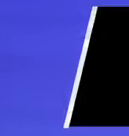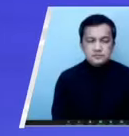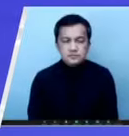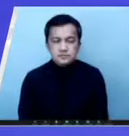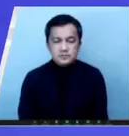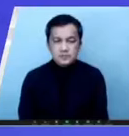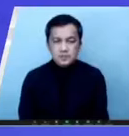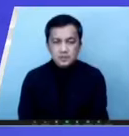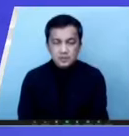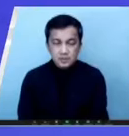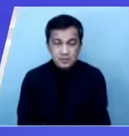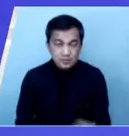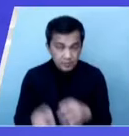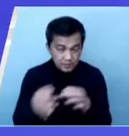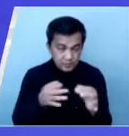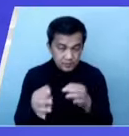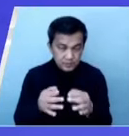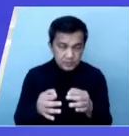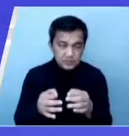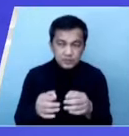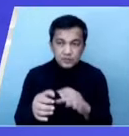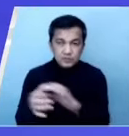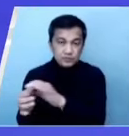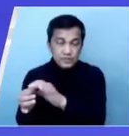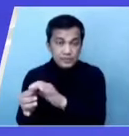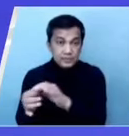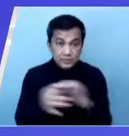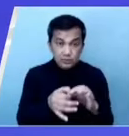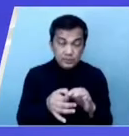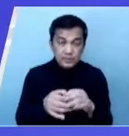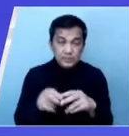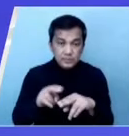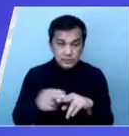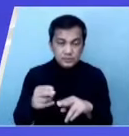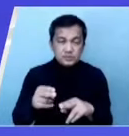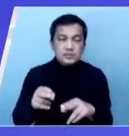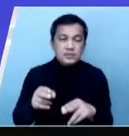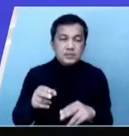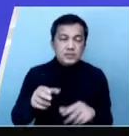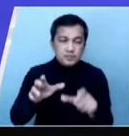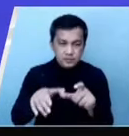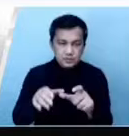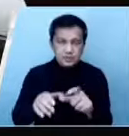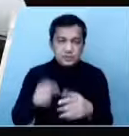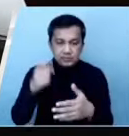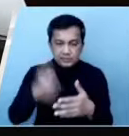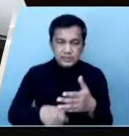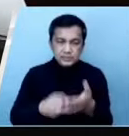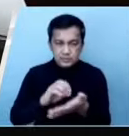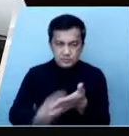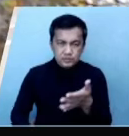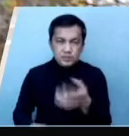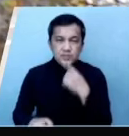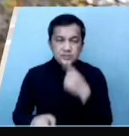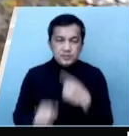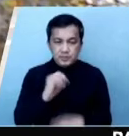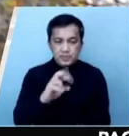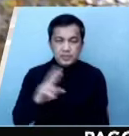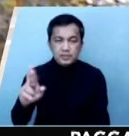Paglilinaw po kaugnay ng discount para sa mga PWD, tax-deductible po yan. Ayon sa implementing rules and regulations ng Republic